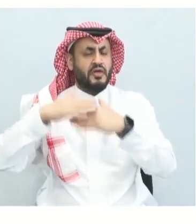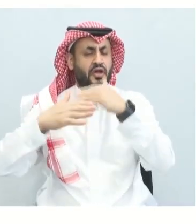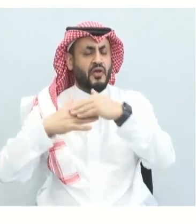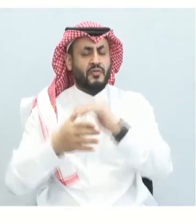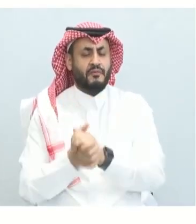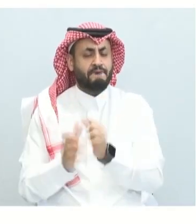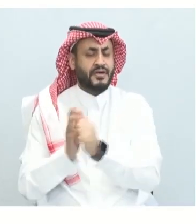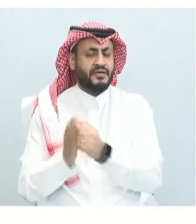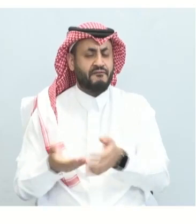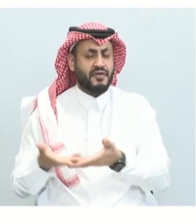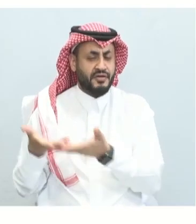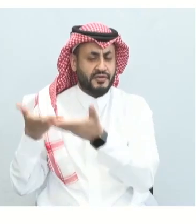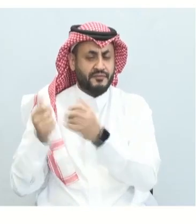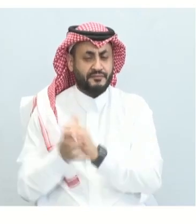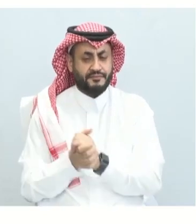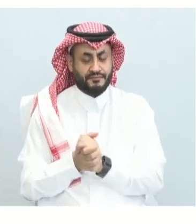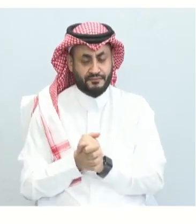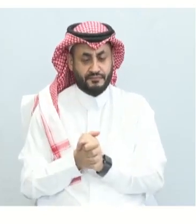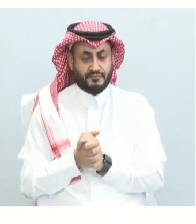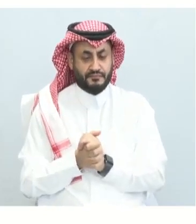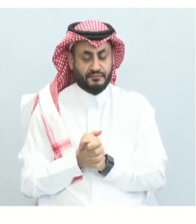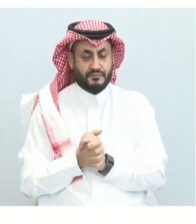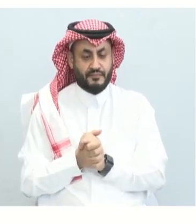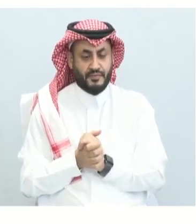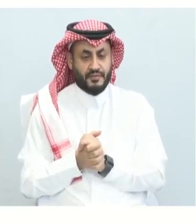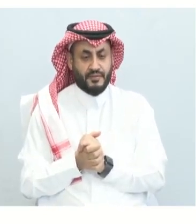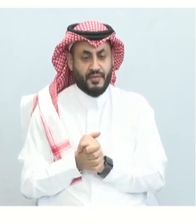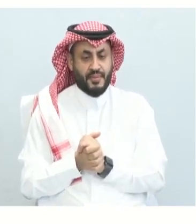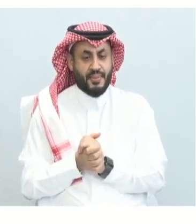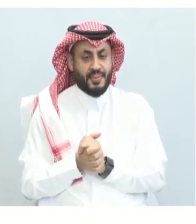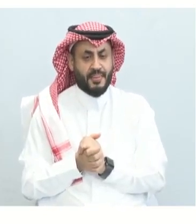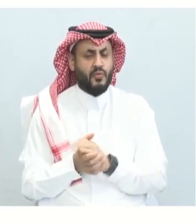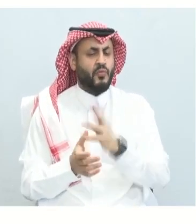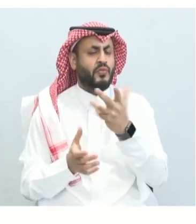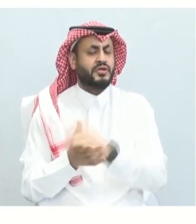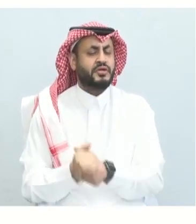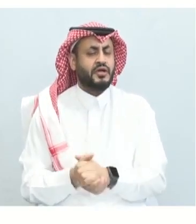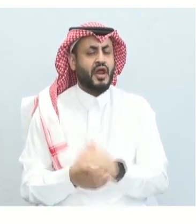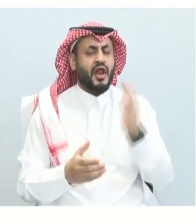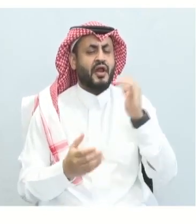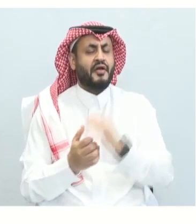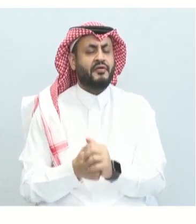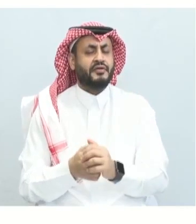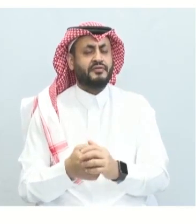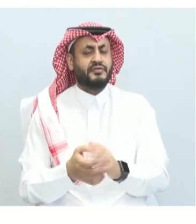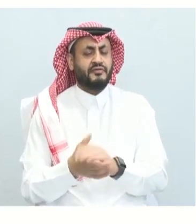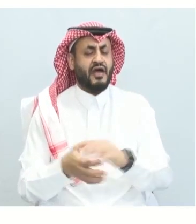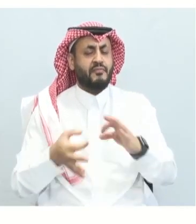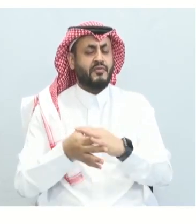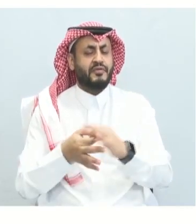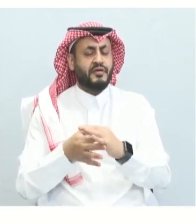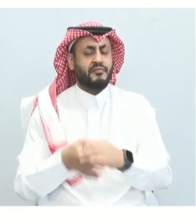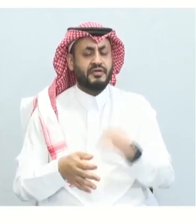بيتا بيتا في الجنه اذا ما من يذكرنا ما هذه الركعات في الصلوات المفروضه